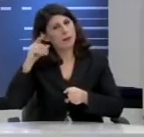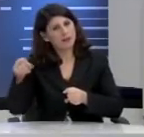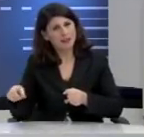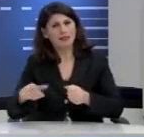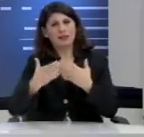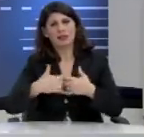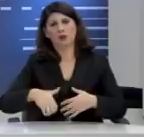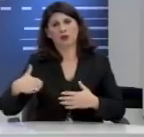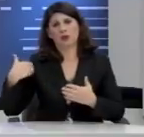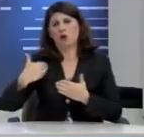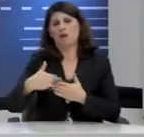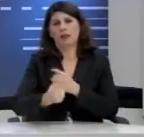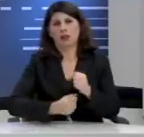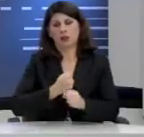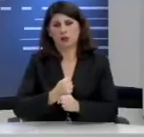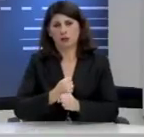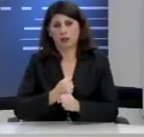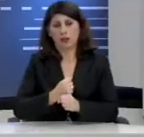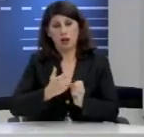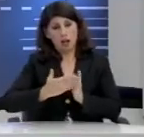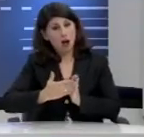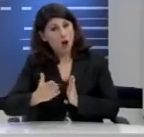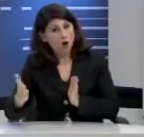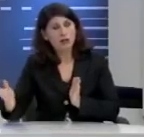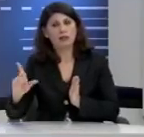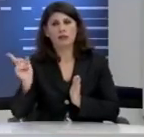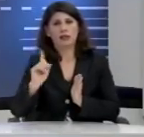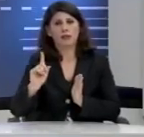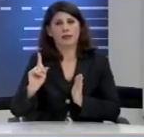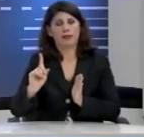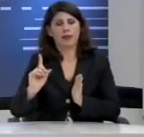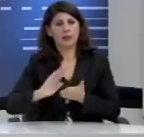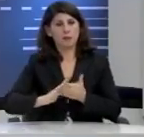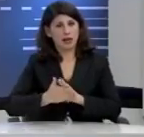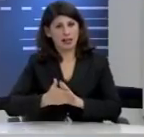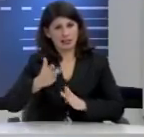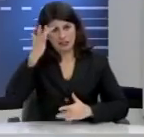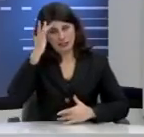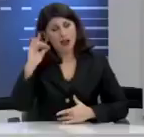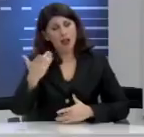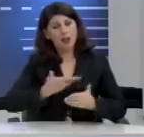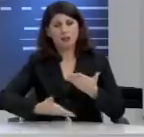λειτουργείτε όλα αυτά τα χρόνια. Ότι όλα αυτά δεν αποτελούν πράξη συνείδησης, αλλά συναλλαγή.